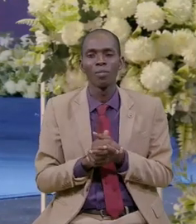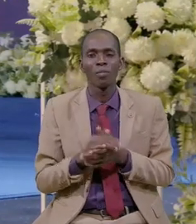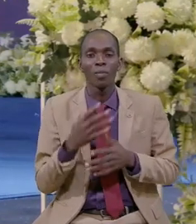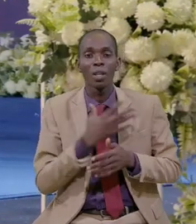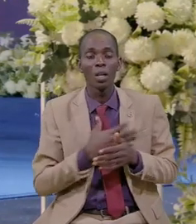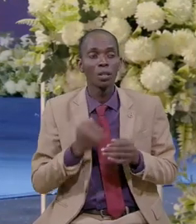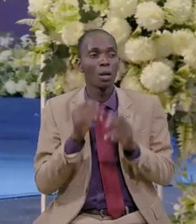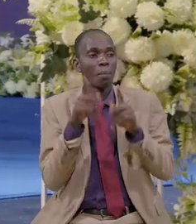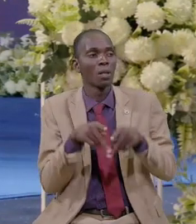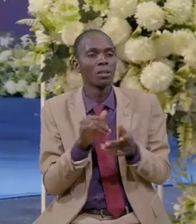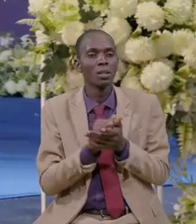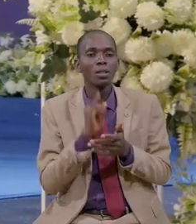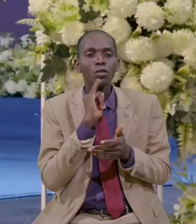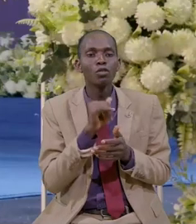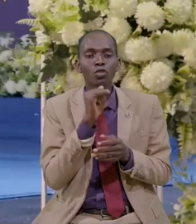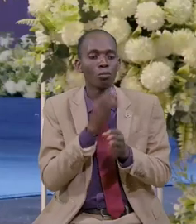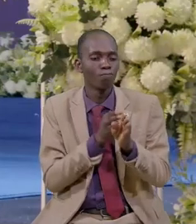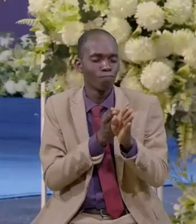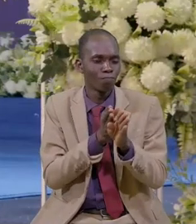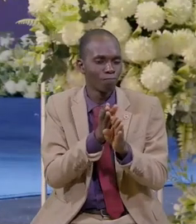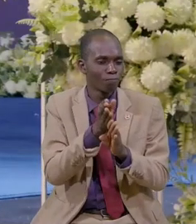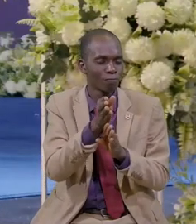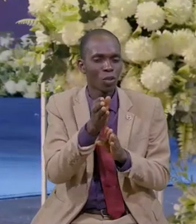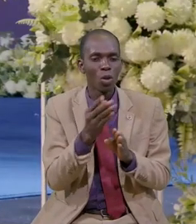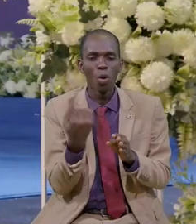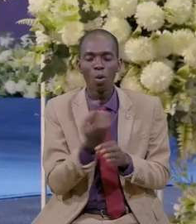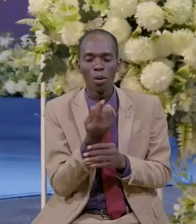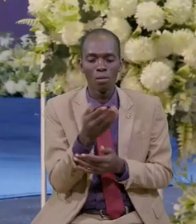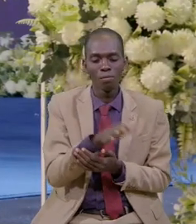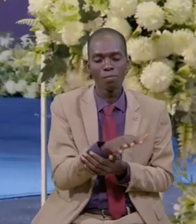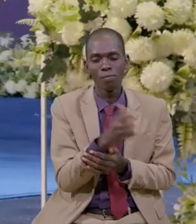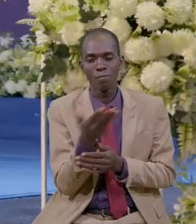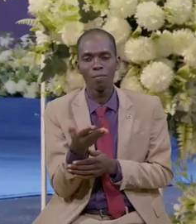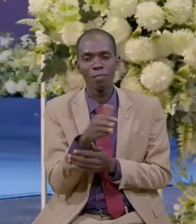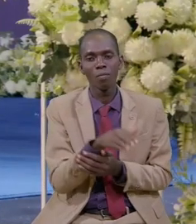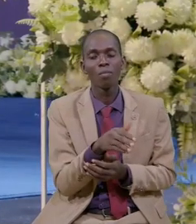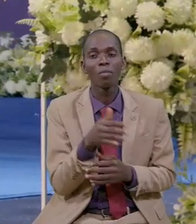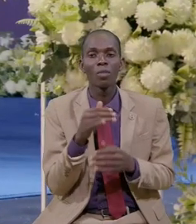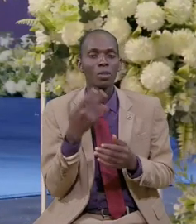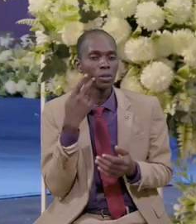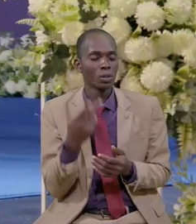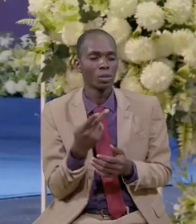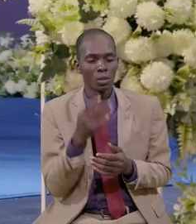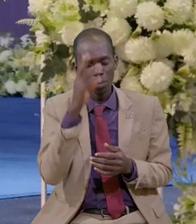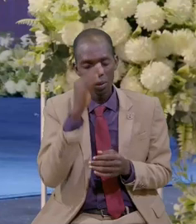Une personne qui est double. Quand vous voyez ce côté de sa vie, c'est blanc,